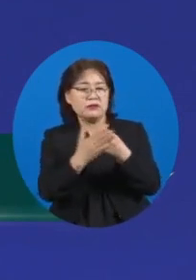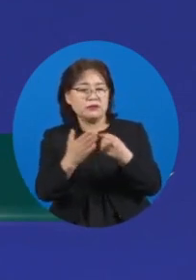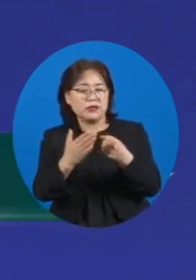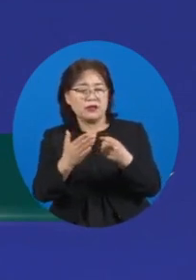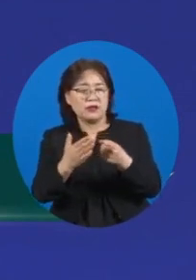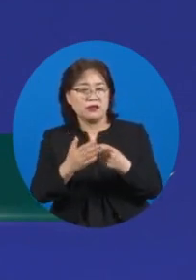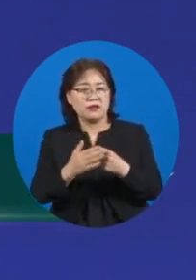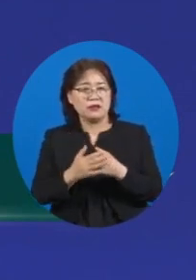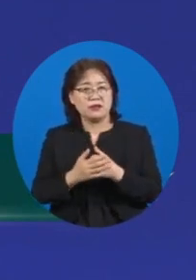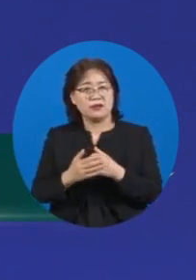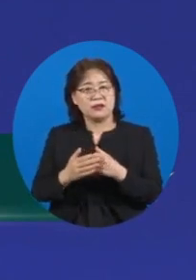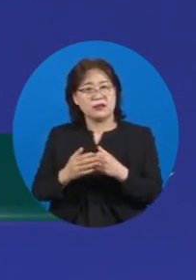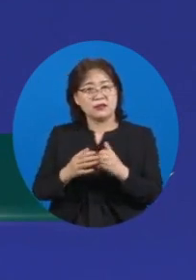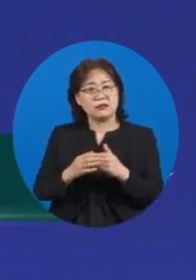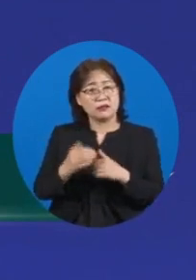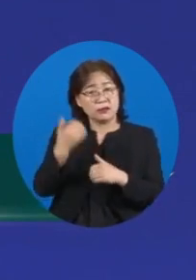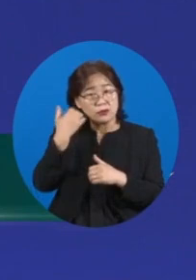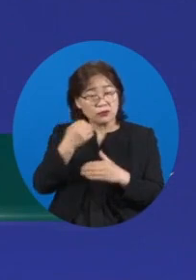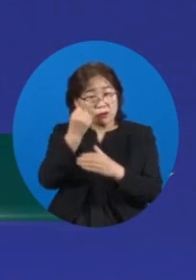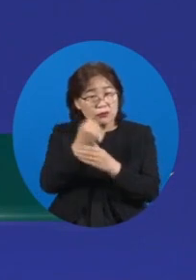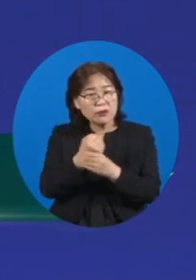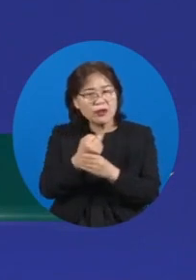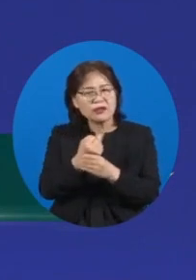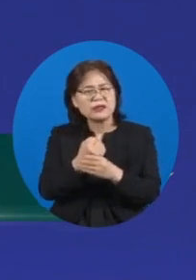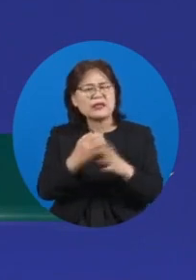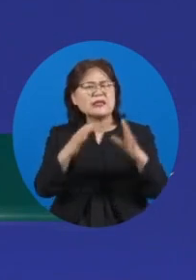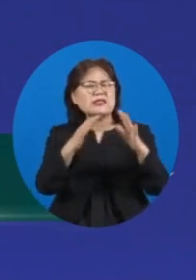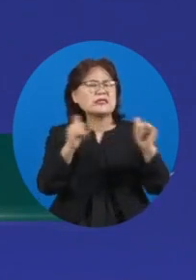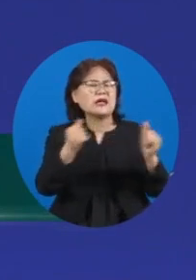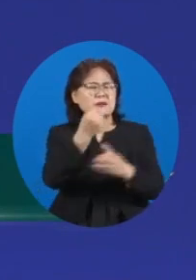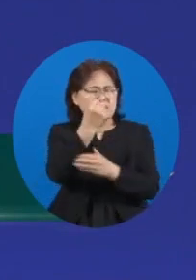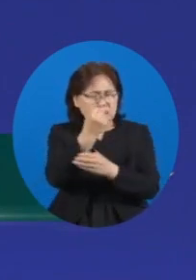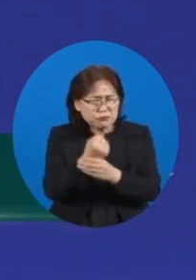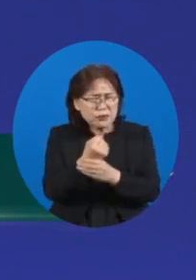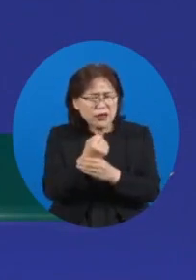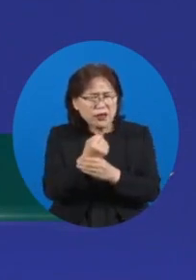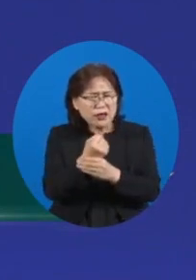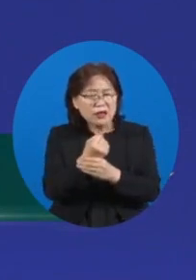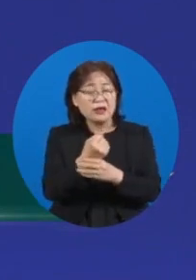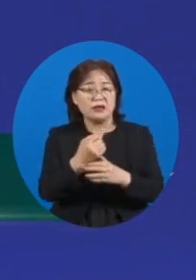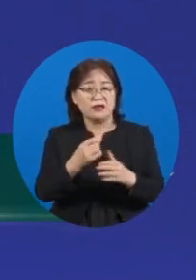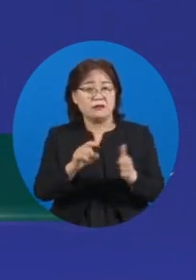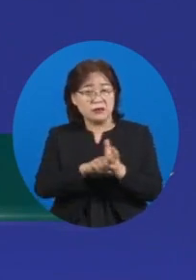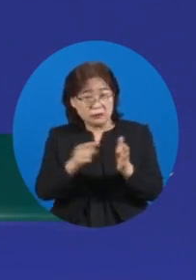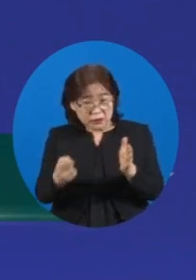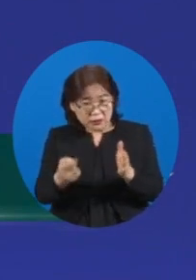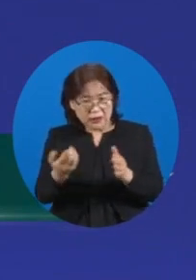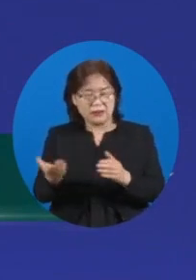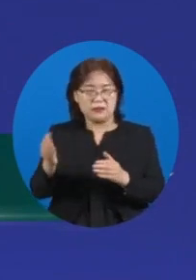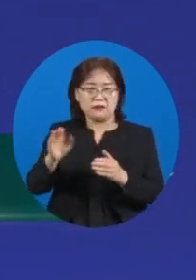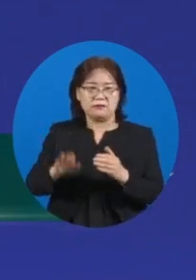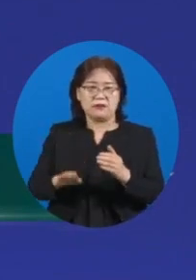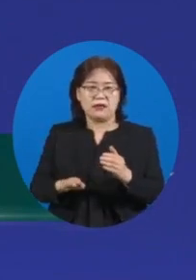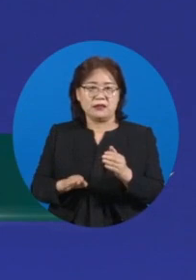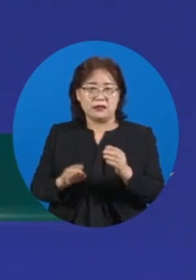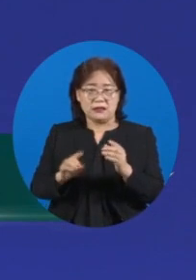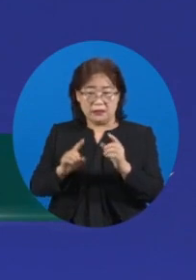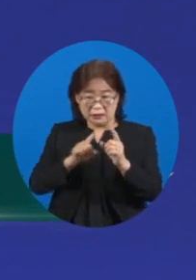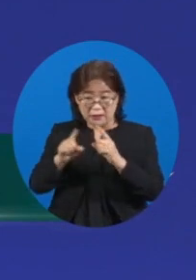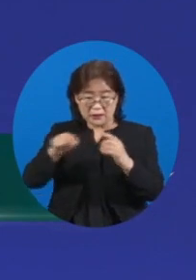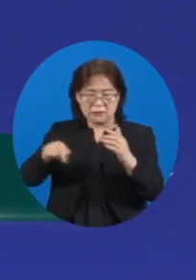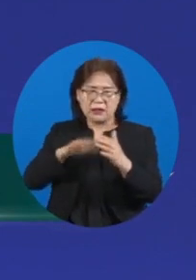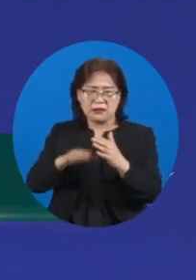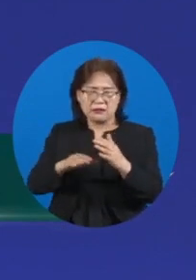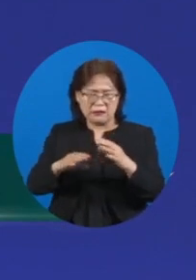여러분 땅이 부패한 게 아니라 누가 법한 거에요 인간이 부패를 했잖아요 그런데 성경은 땅 2부 패했다